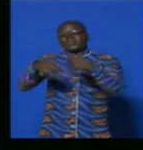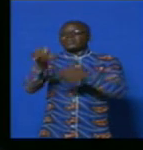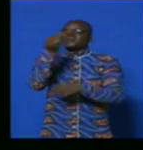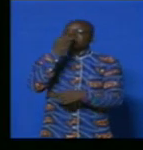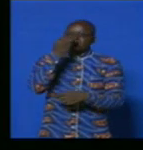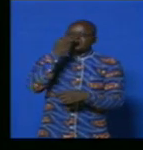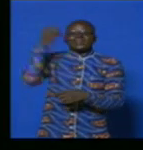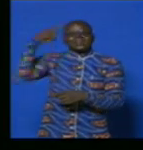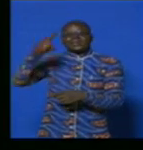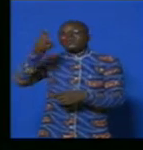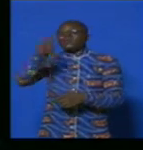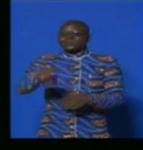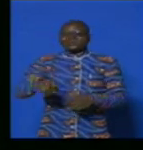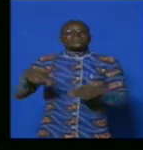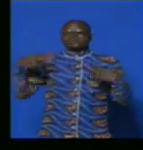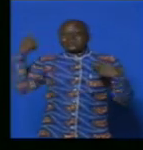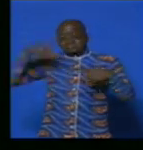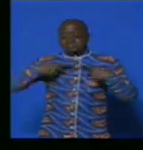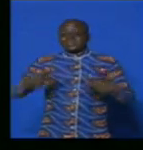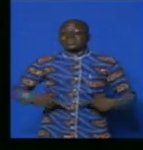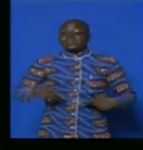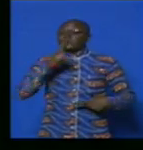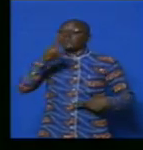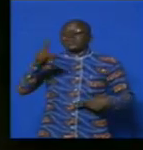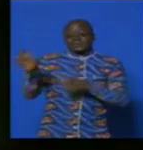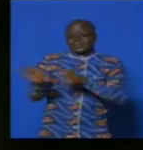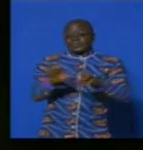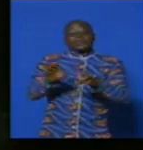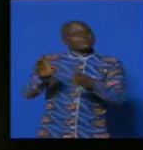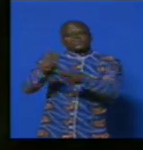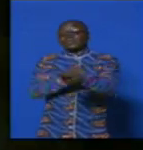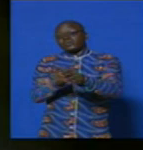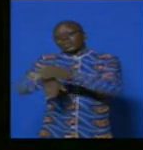leurs conditions physiques pour s'assurer qu'ils sont en mesure de faire le trajet jusqu'à la sortie.